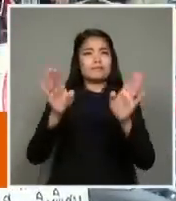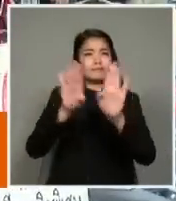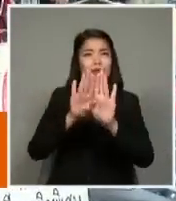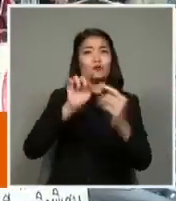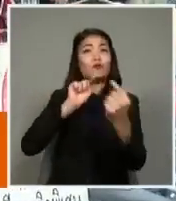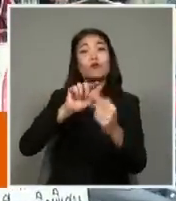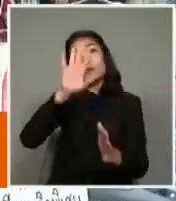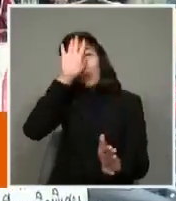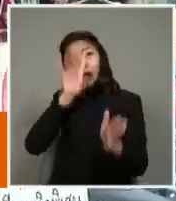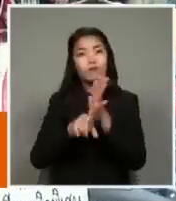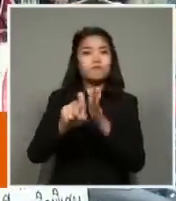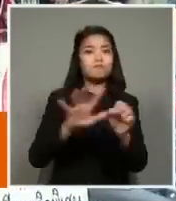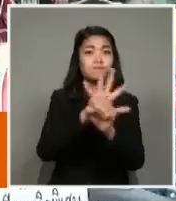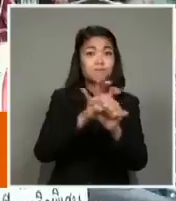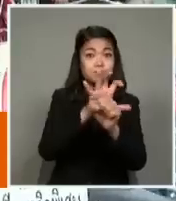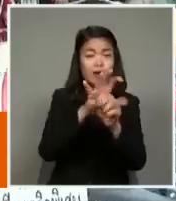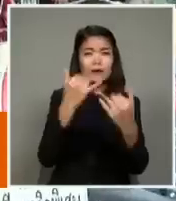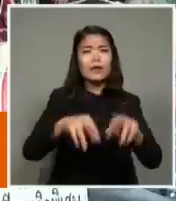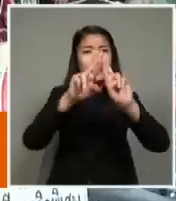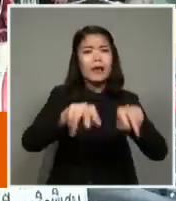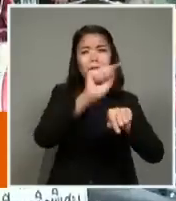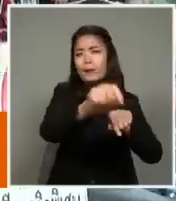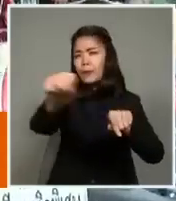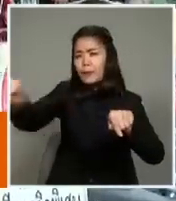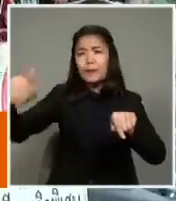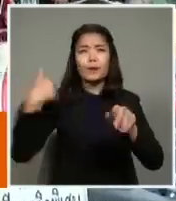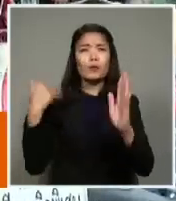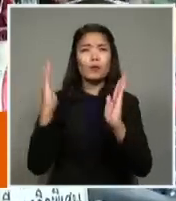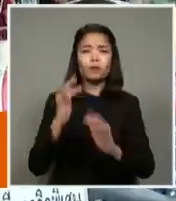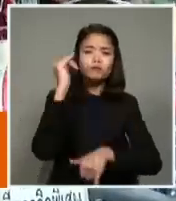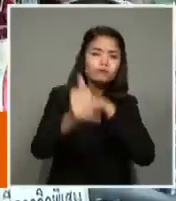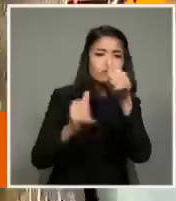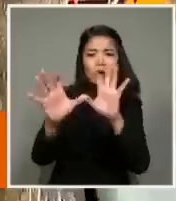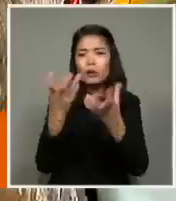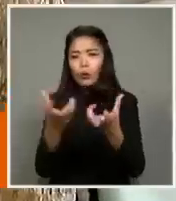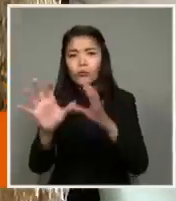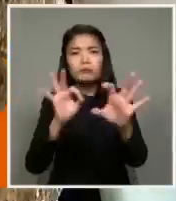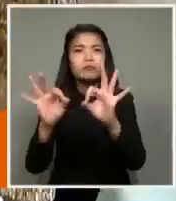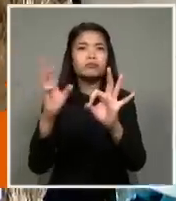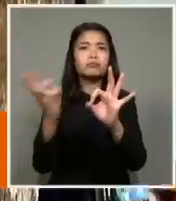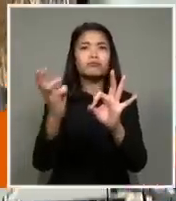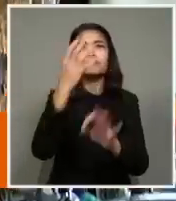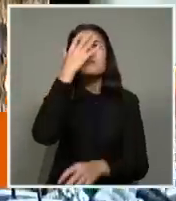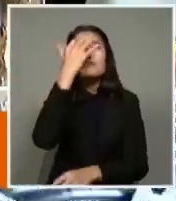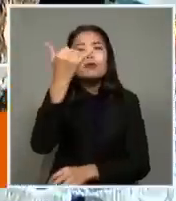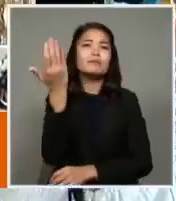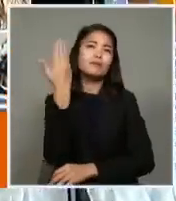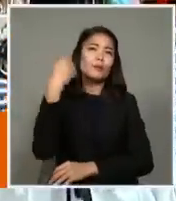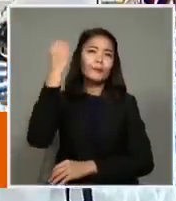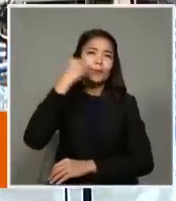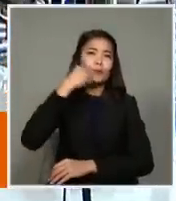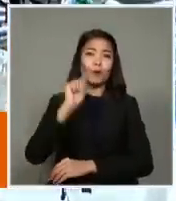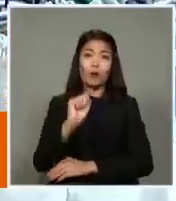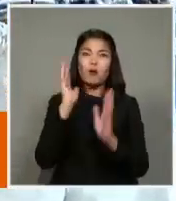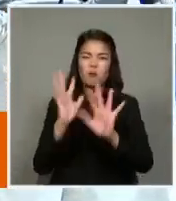โควิด-19 แต่กลับพบว่าร้านค้าแผงลอยต่างๆแทบจะไม่มีลูกค้ามาเดินเลือกซื้อของทั้งที่ปกติแล้วค่ะตลาดบ้านหม้อเป็นแหล่ง